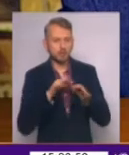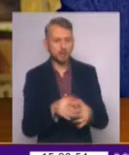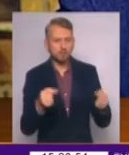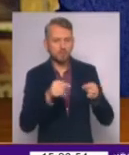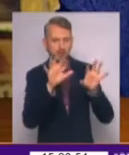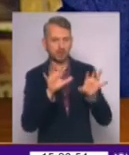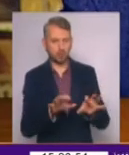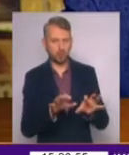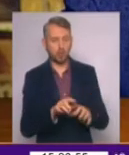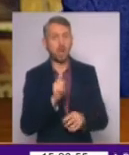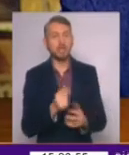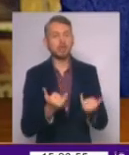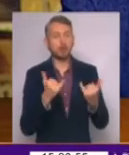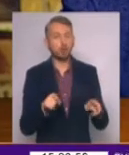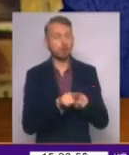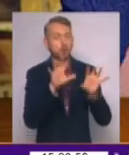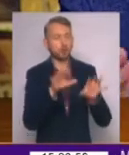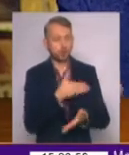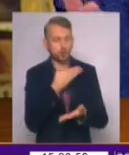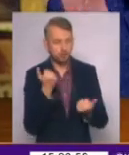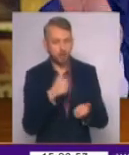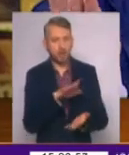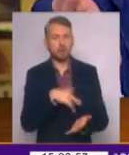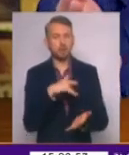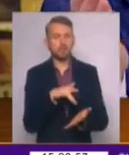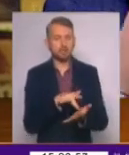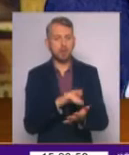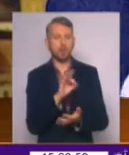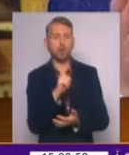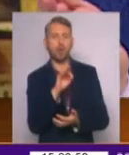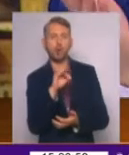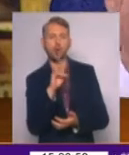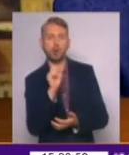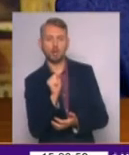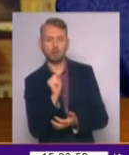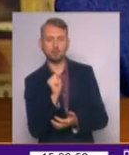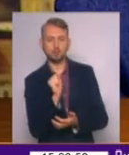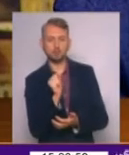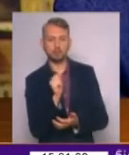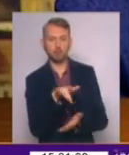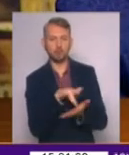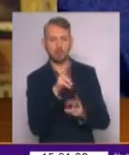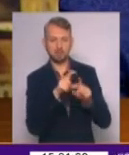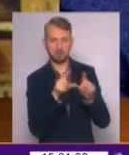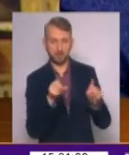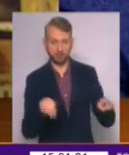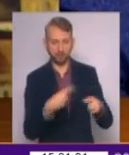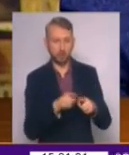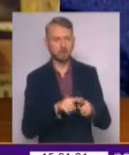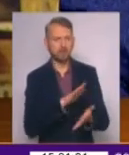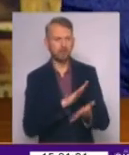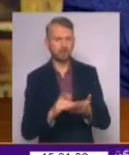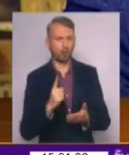закону. Але на сьогодні такого закону нема. Муніципальна охорона КП створена. Це просто виключно охоронна